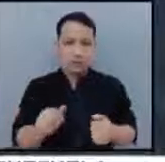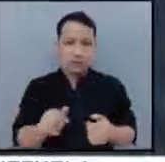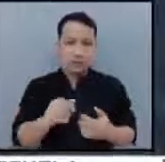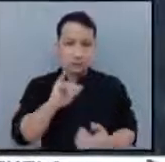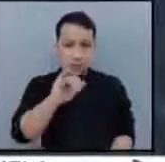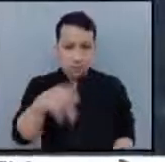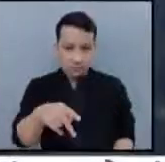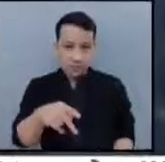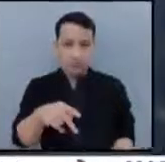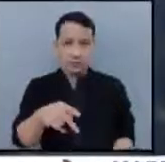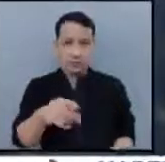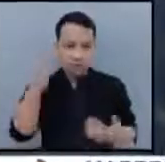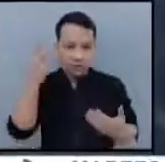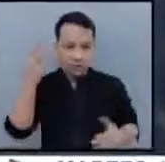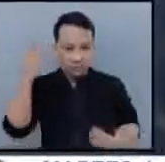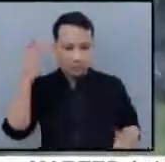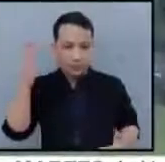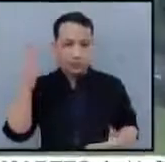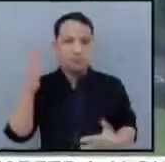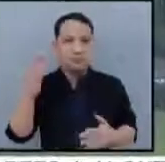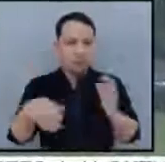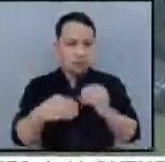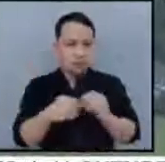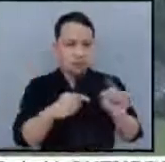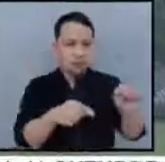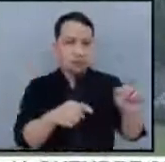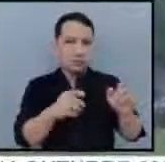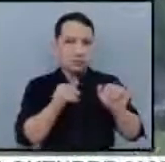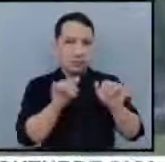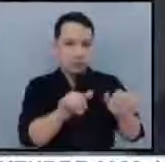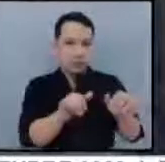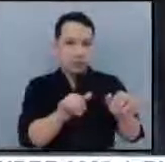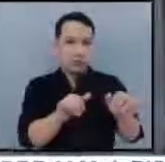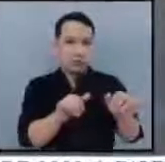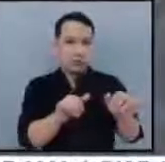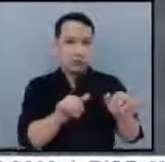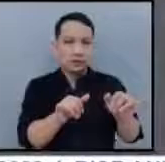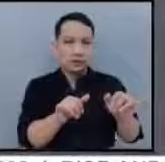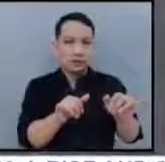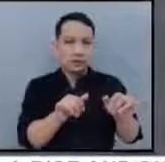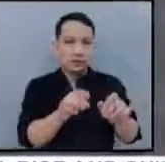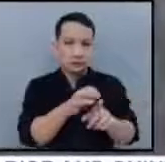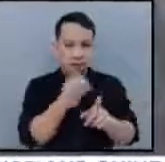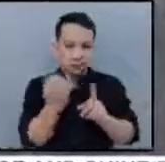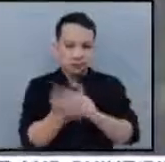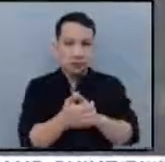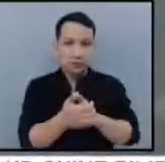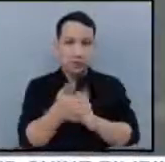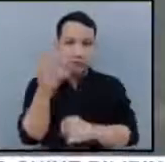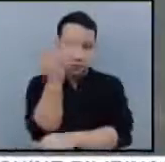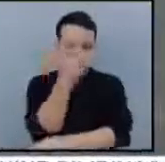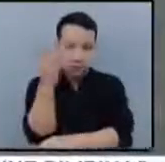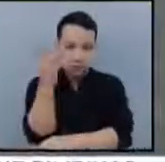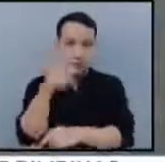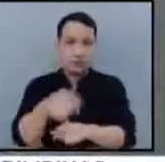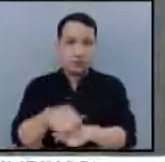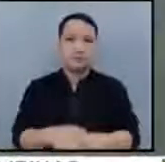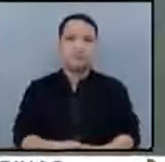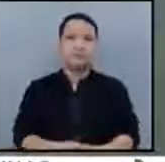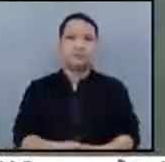saan pinapanatili nila ang kagandahan ng ating mga kalikasan at kagubatan.